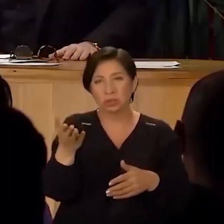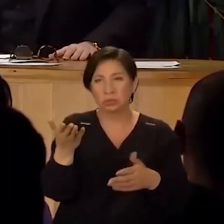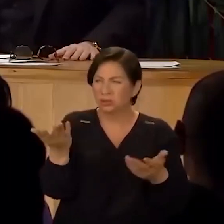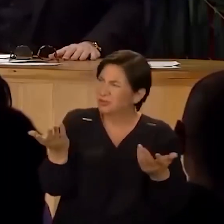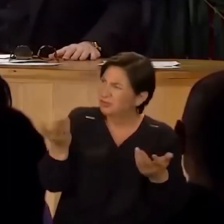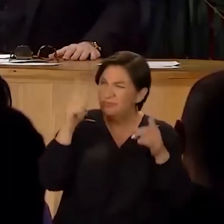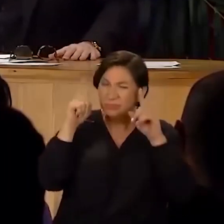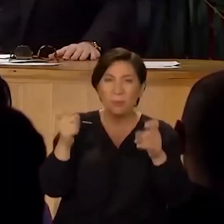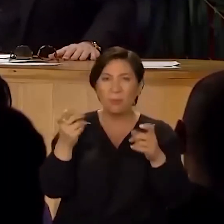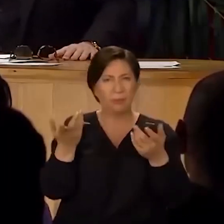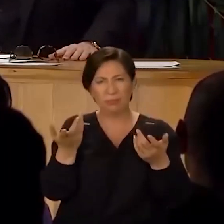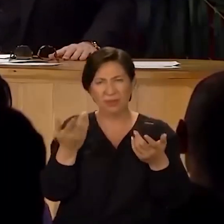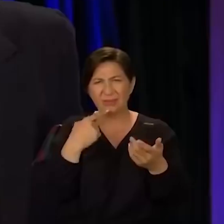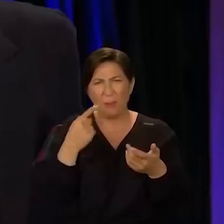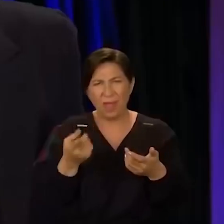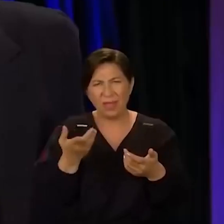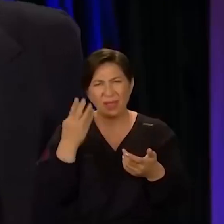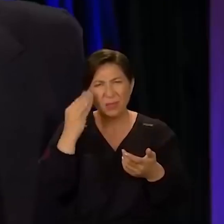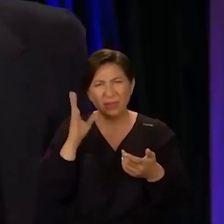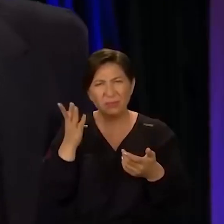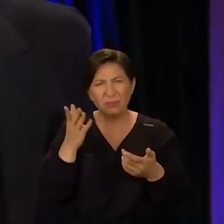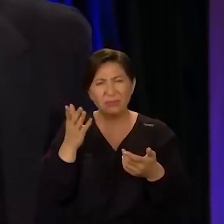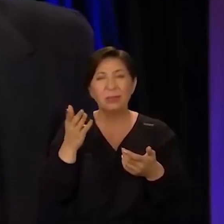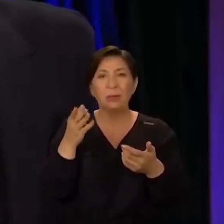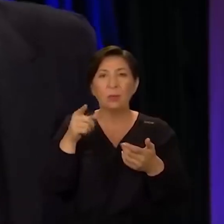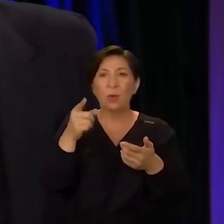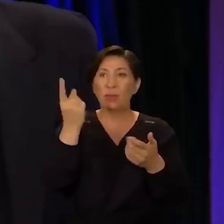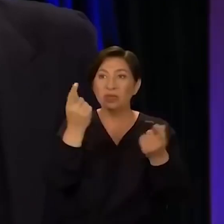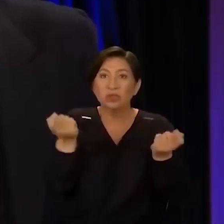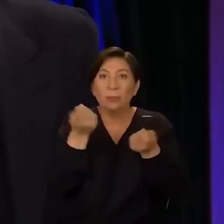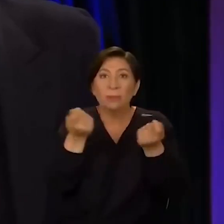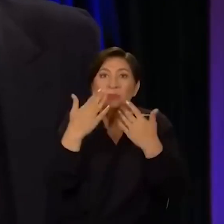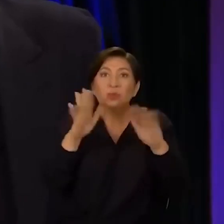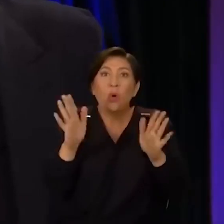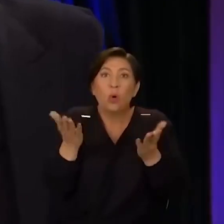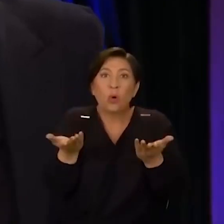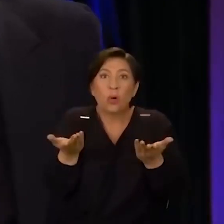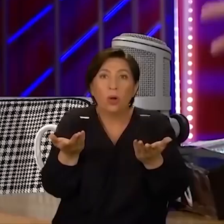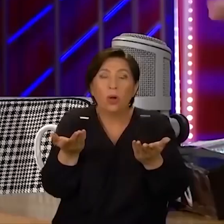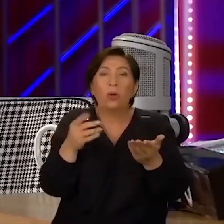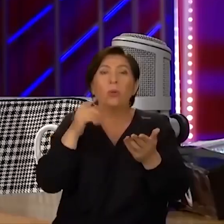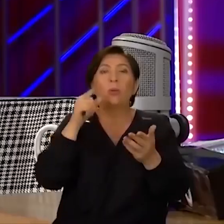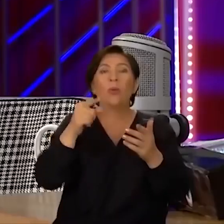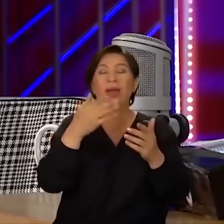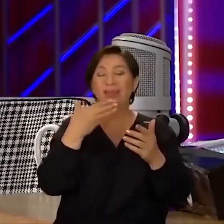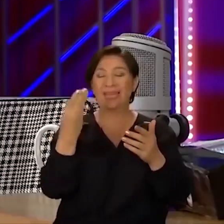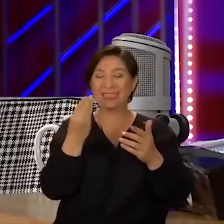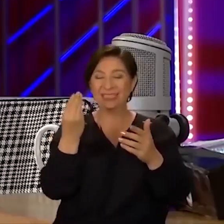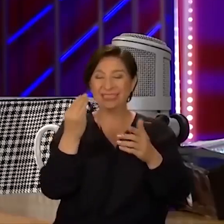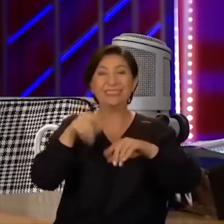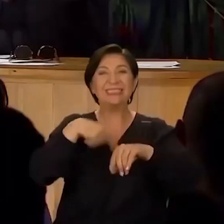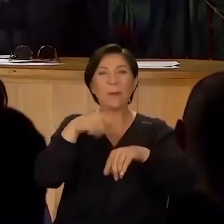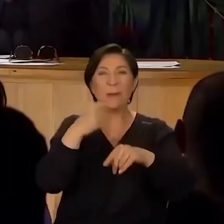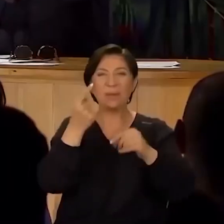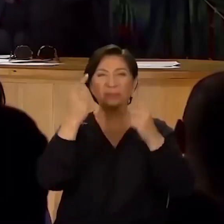Nasıl ya nasıl meğerse hiç kısa değil misin Yani öyle bir çabamız yoktu ki zaten ya bu ergenlikte